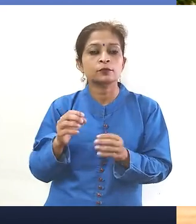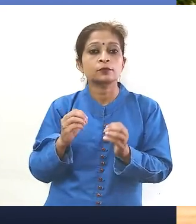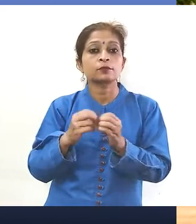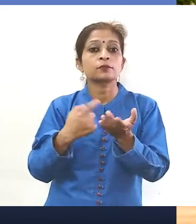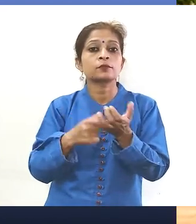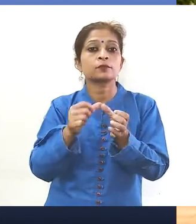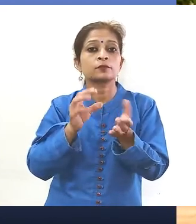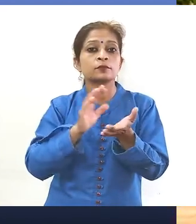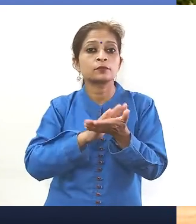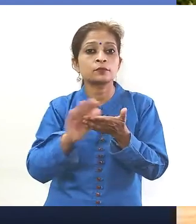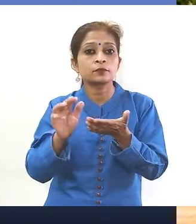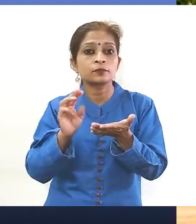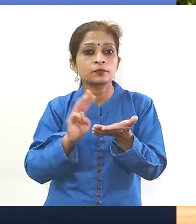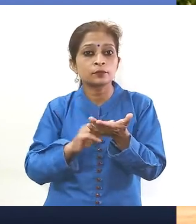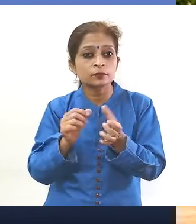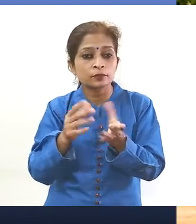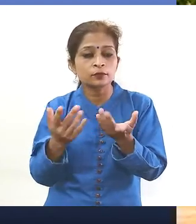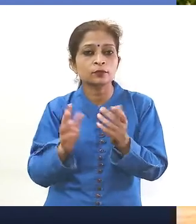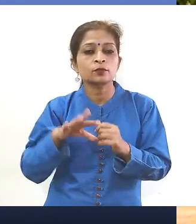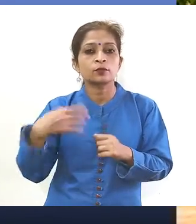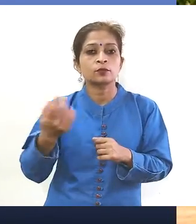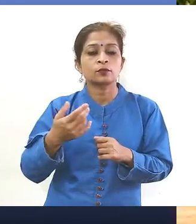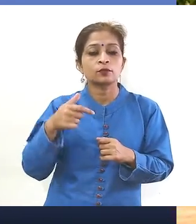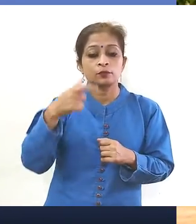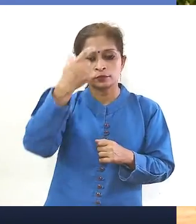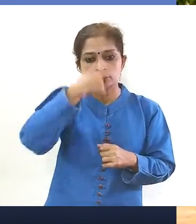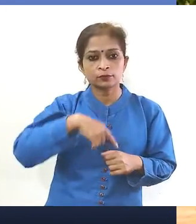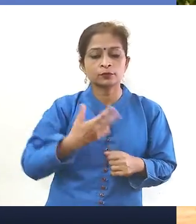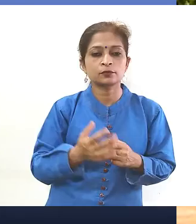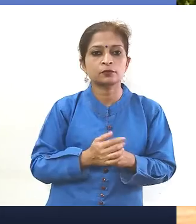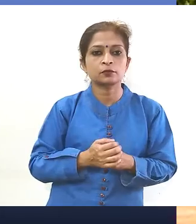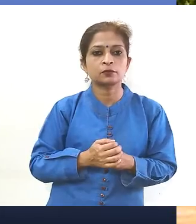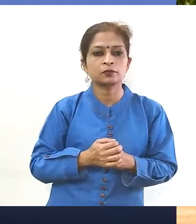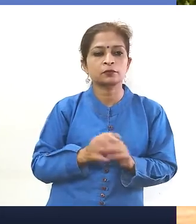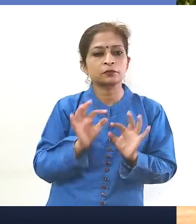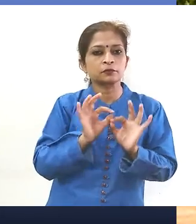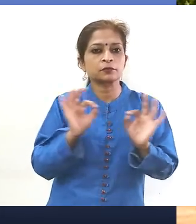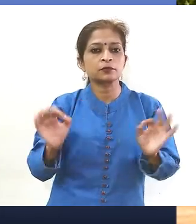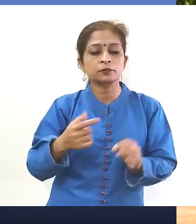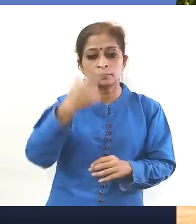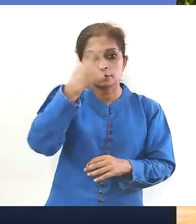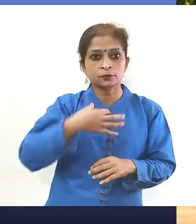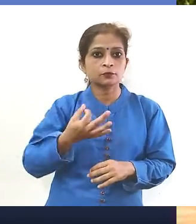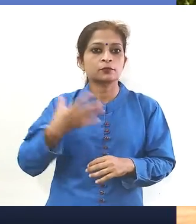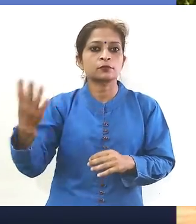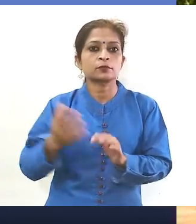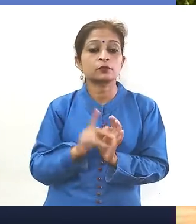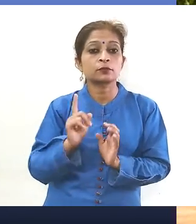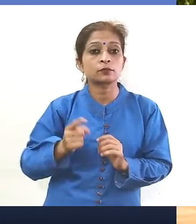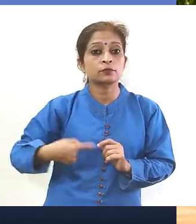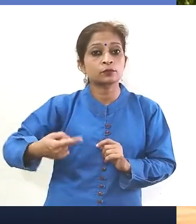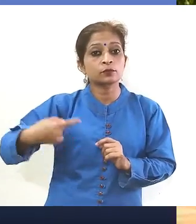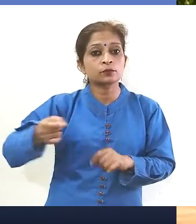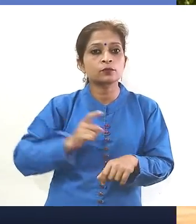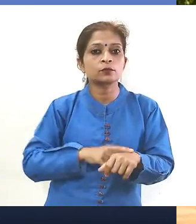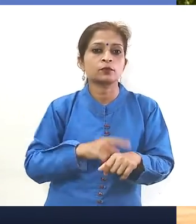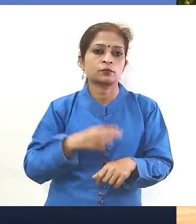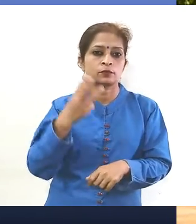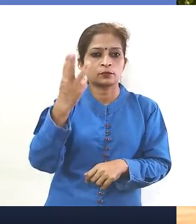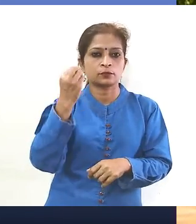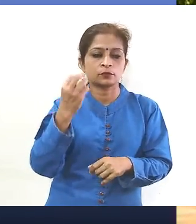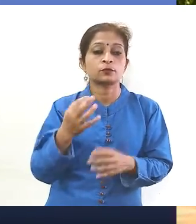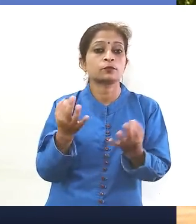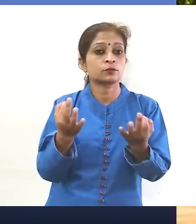महामानव और पुरुष से महापुरुष बनेंगे। बस एक ही शर्त है, कम से कम आधा से एक घंटा योग और